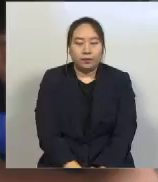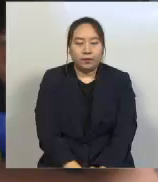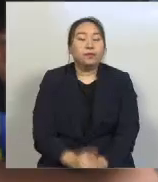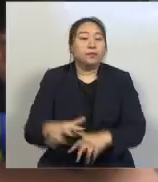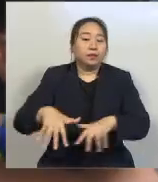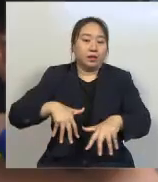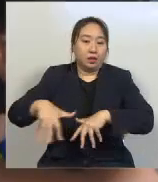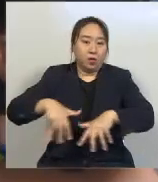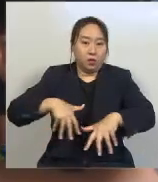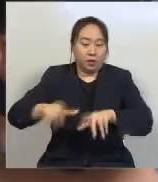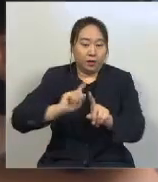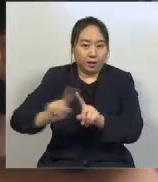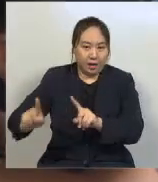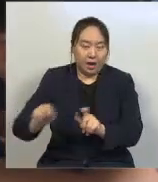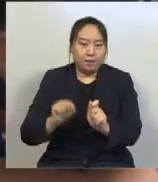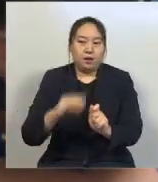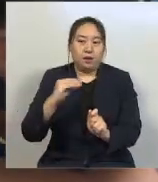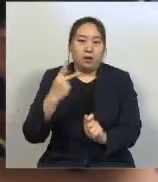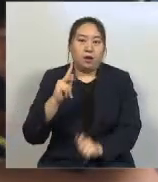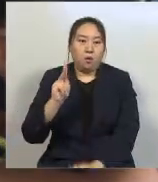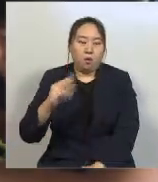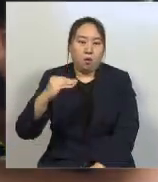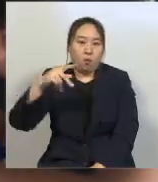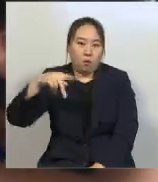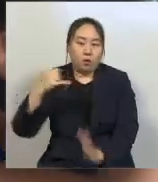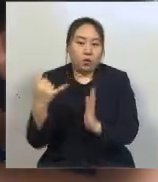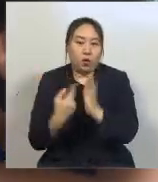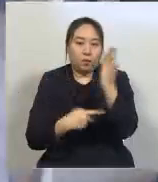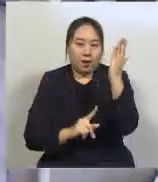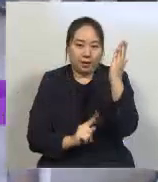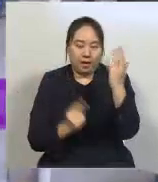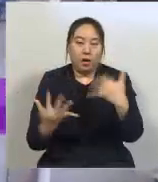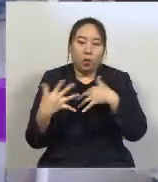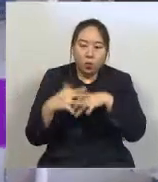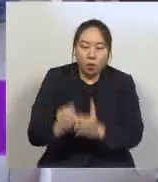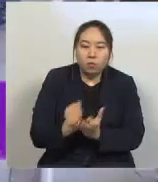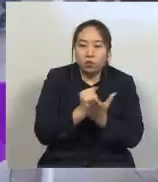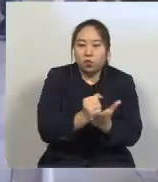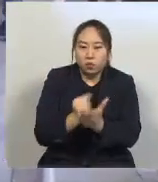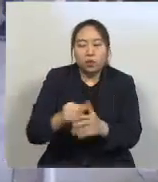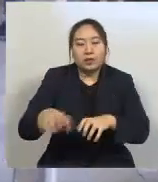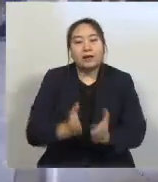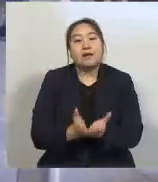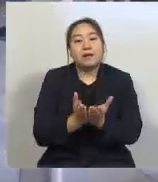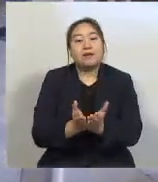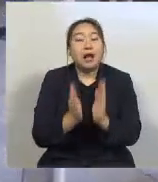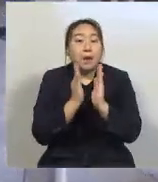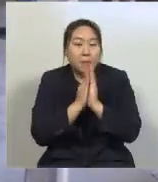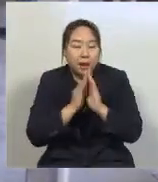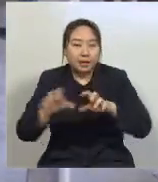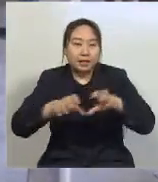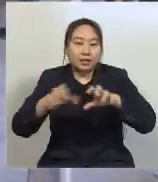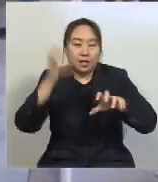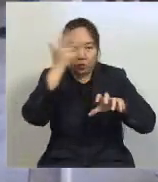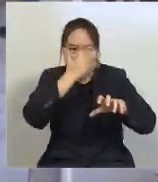ชาวบ้านจากชุมชนต่างๆในอำเภอโคกโพจังหวัดปัตตานีกำลังช่วยกันคนละไม้คนละมือเพื่อตกแต่งเรือพระให้สวยงามเตรียม